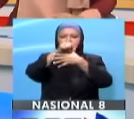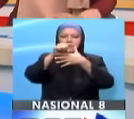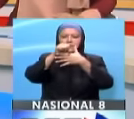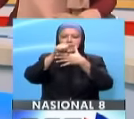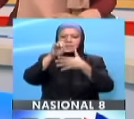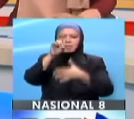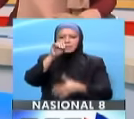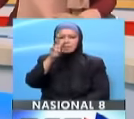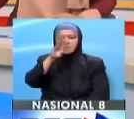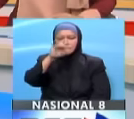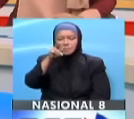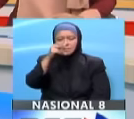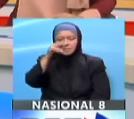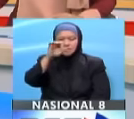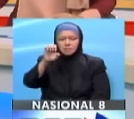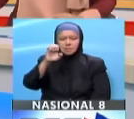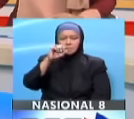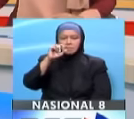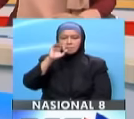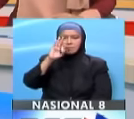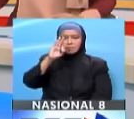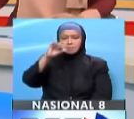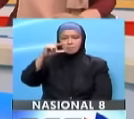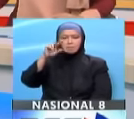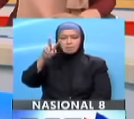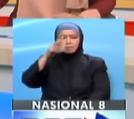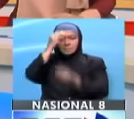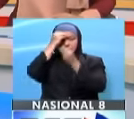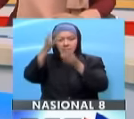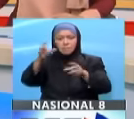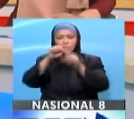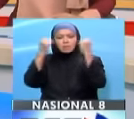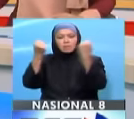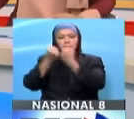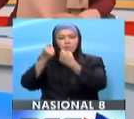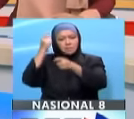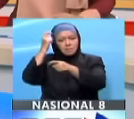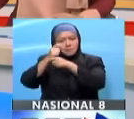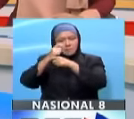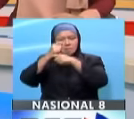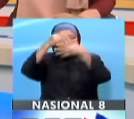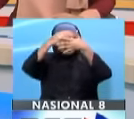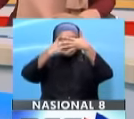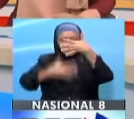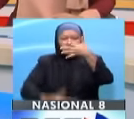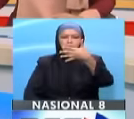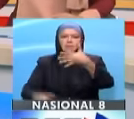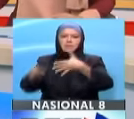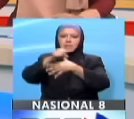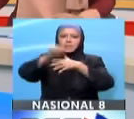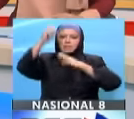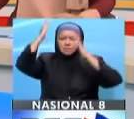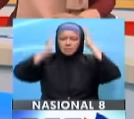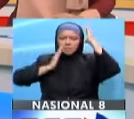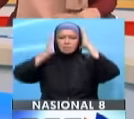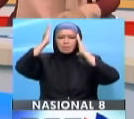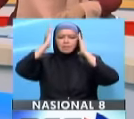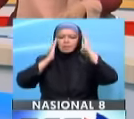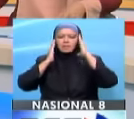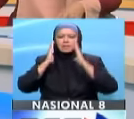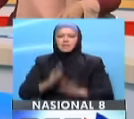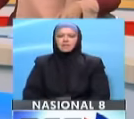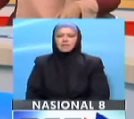satu kenyataan hari ini, FGV memaklumkan syarikat itu bagaimanapun kekal tersenarai di papan utama Bursa Malaysia.